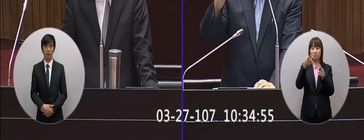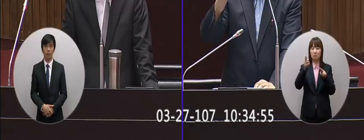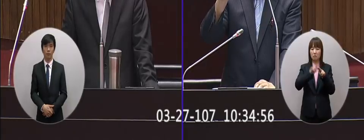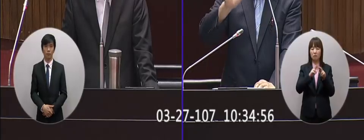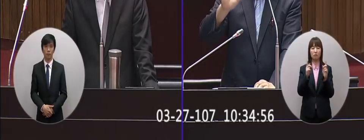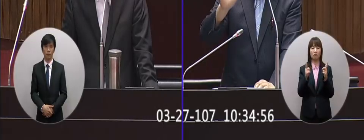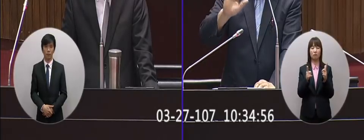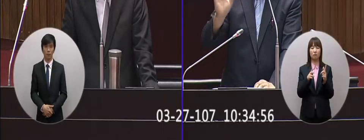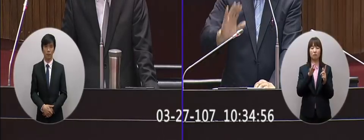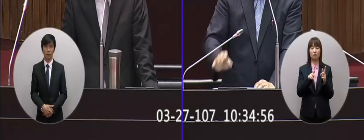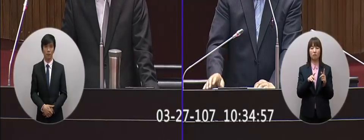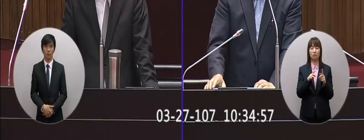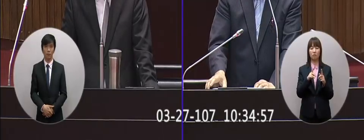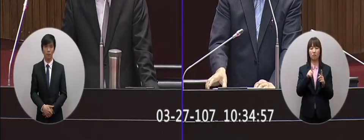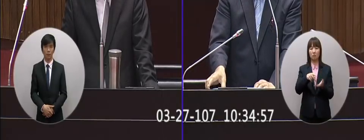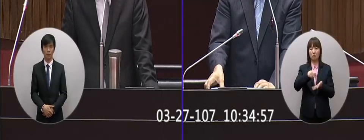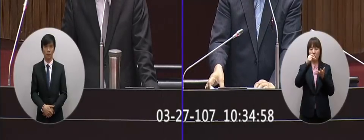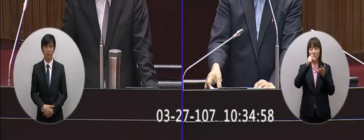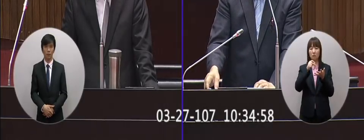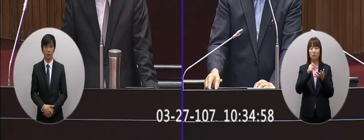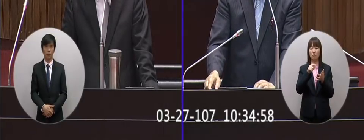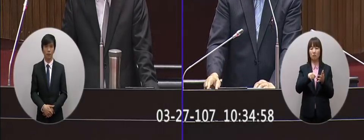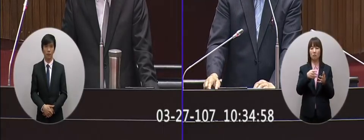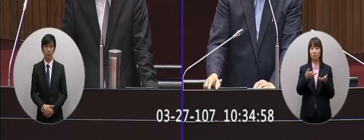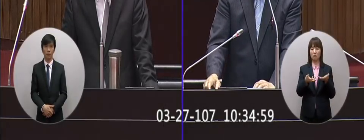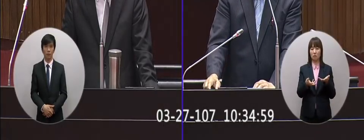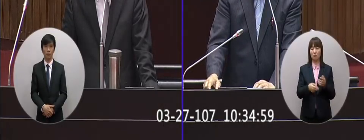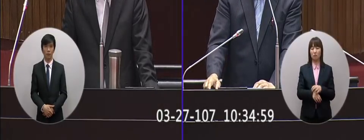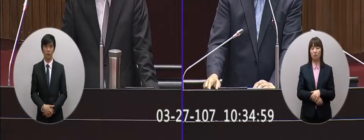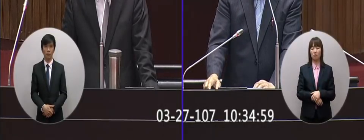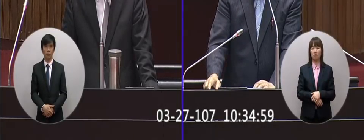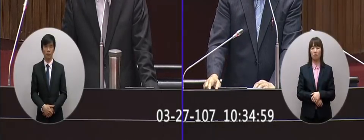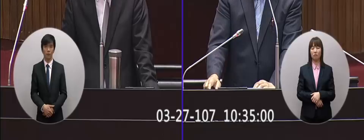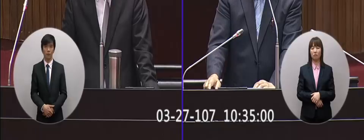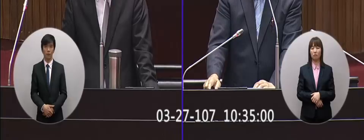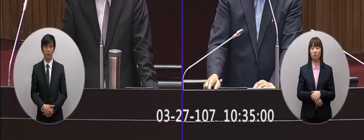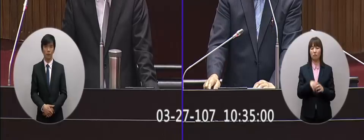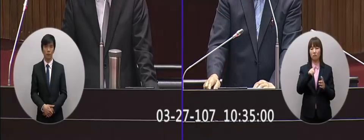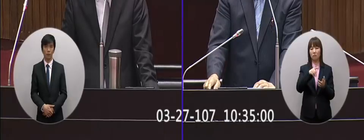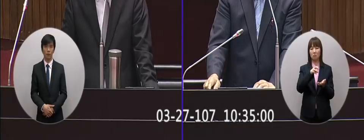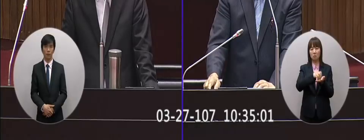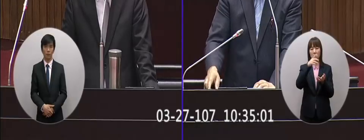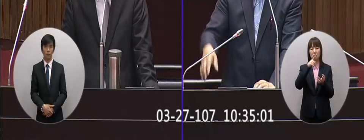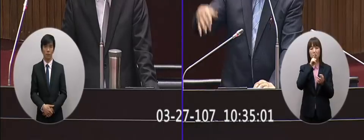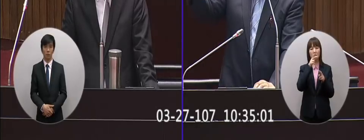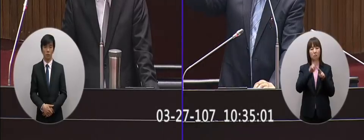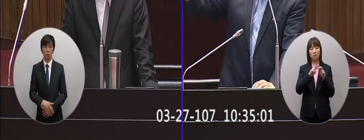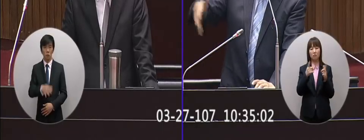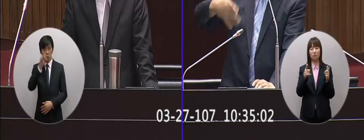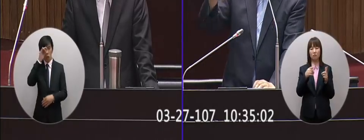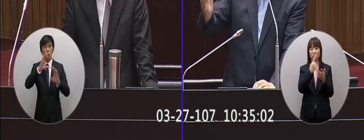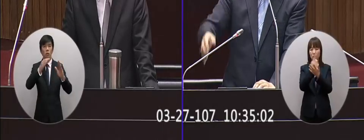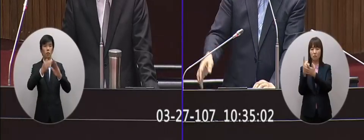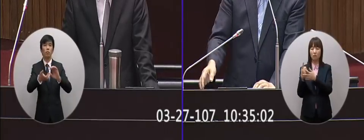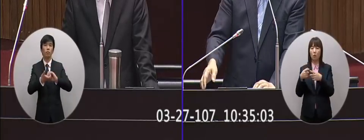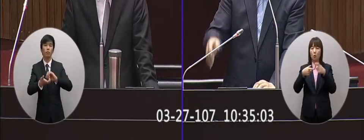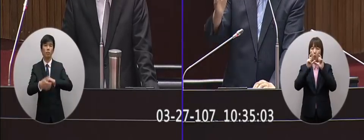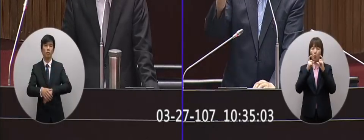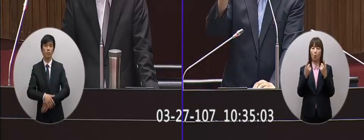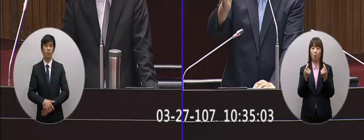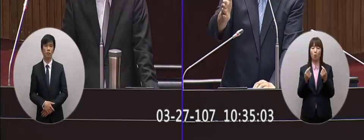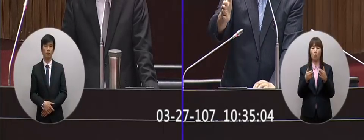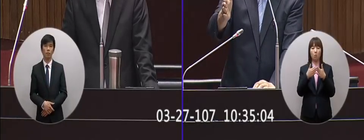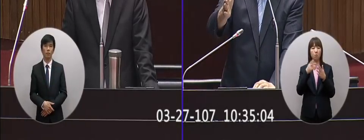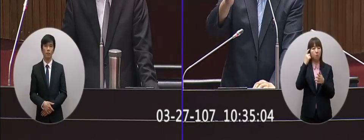再想完全不再 发动这个核能电厂，已经不是这样的趋势、啊、 看什么国家了， 大家都回来